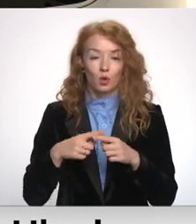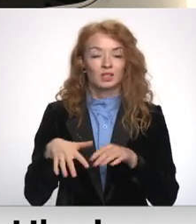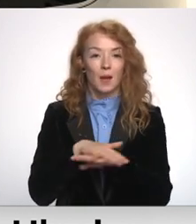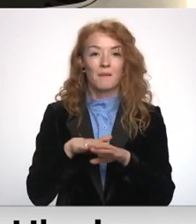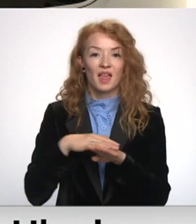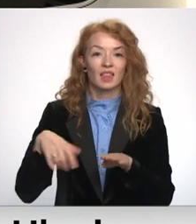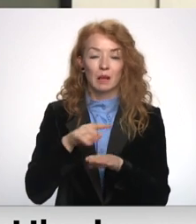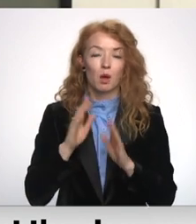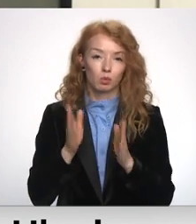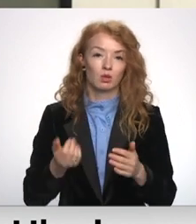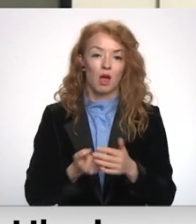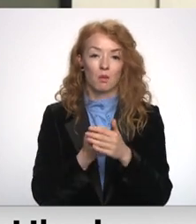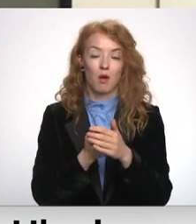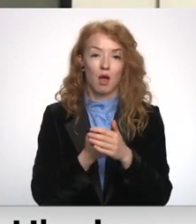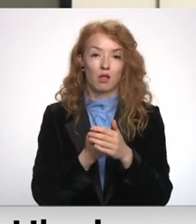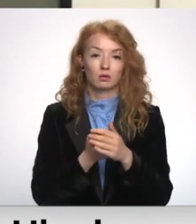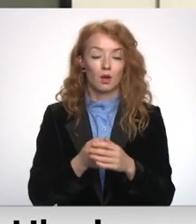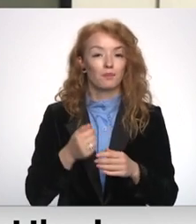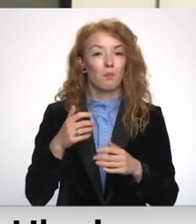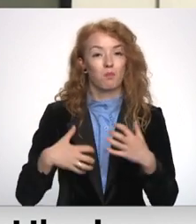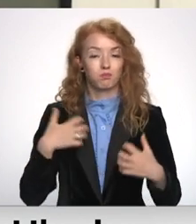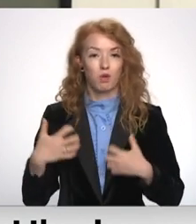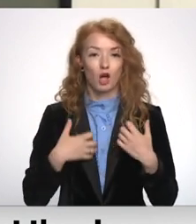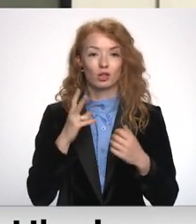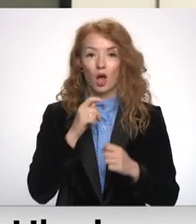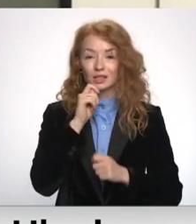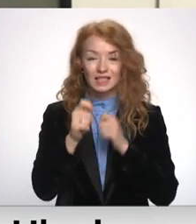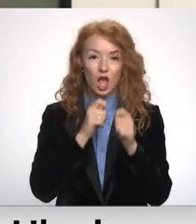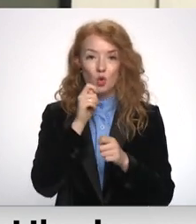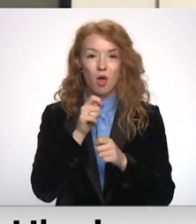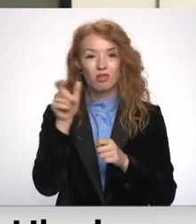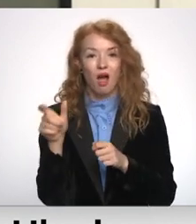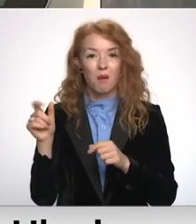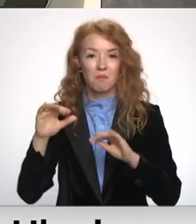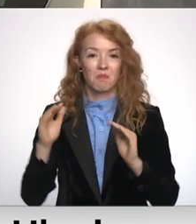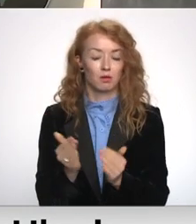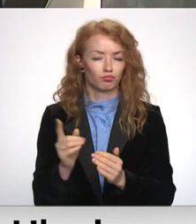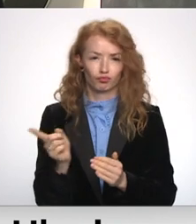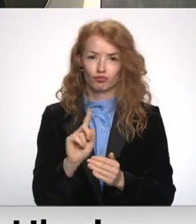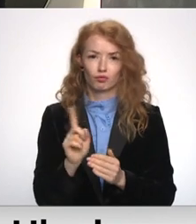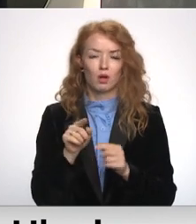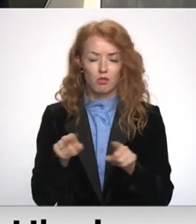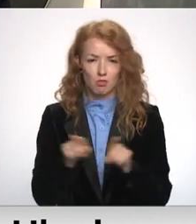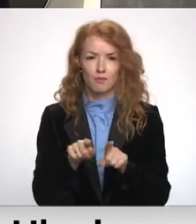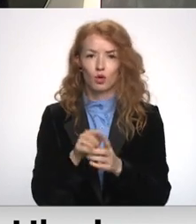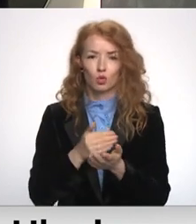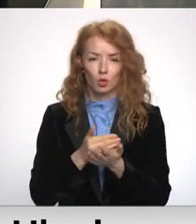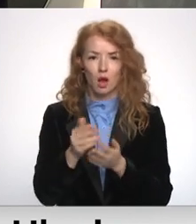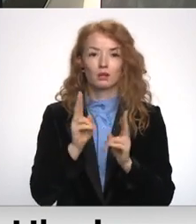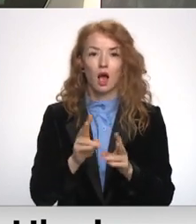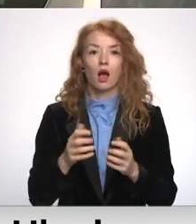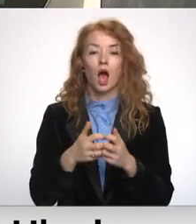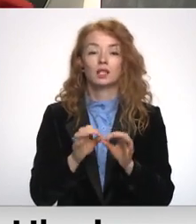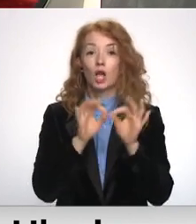atbalsts būs nepieciešams. Ošāne noraida bažas, ka ziedotāju aktivitāte būtu samazinājusies. Tā ir tikpat liela kā kara sākumā,